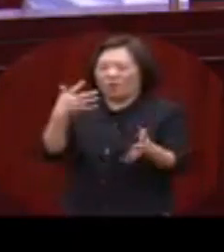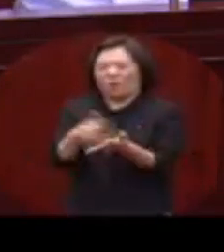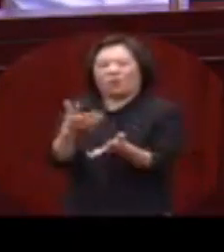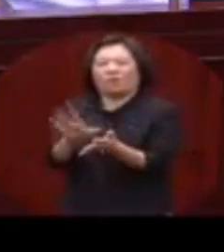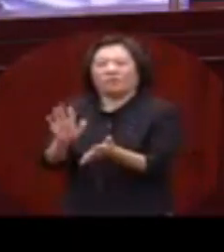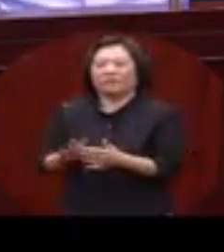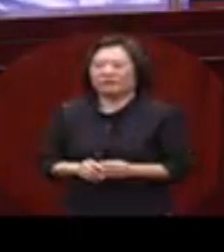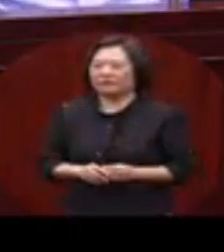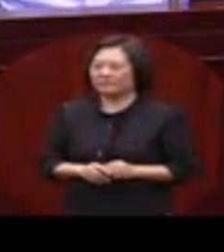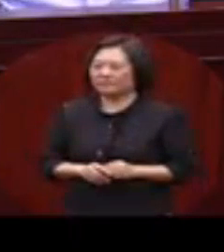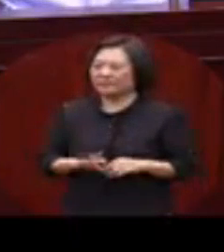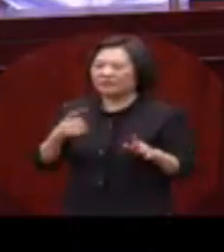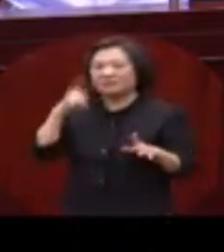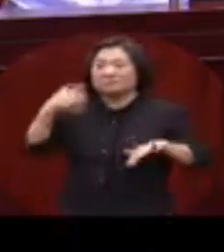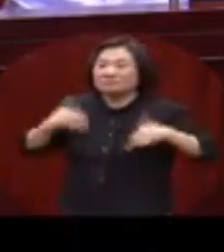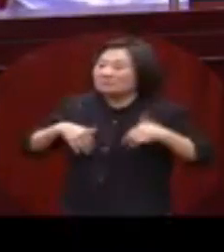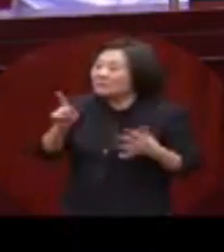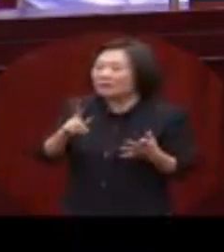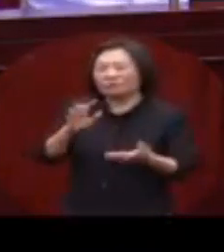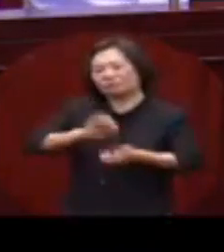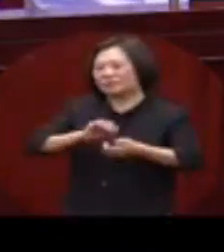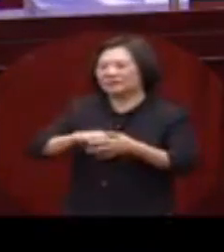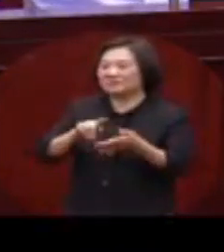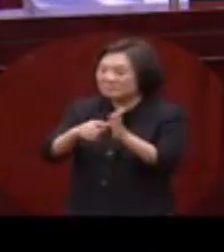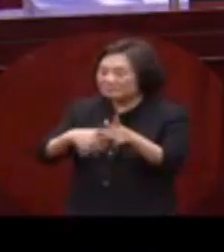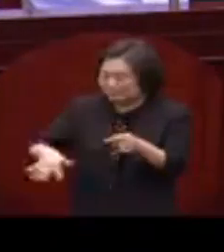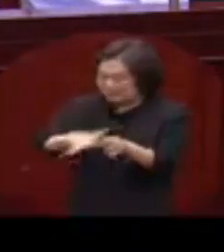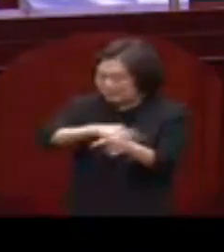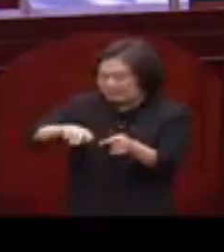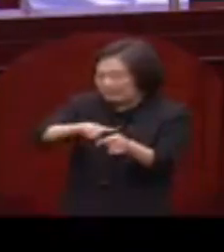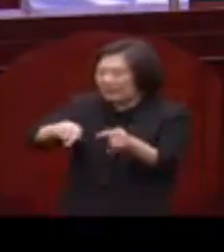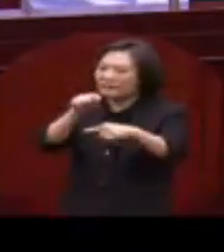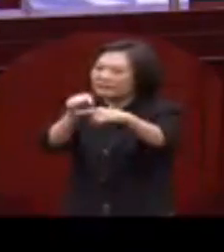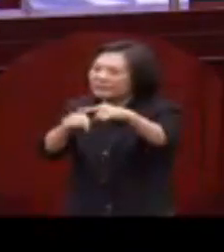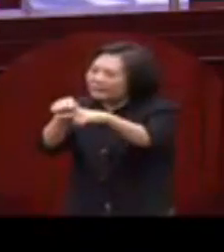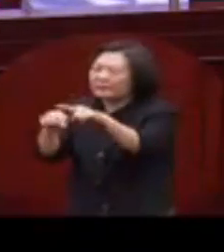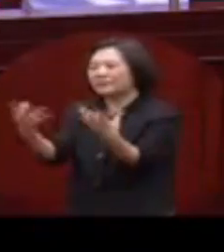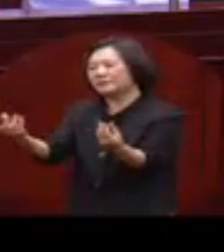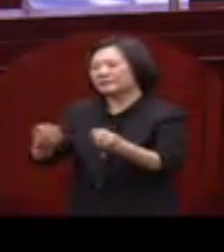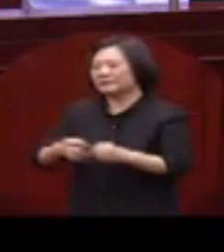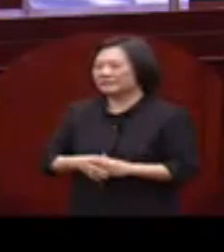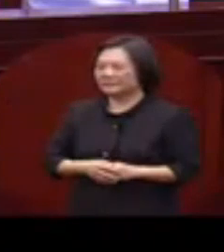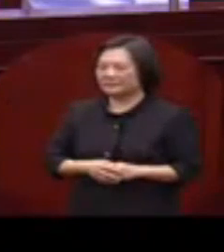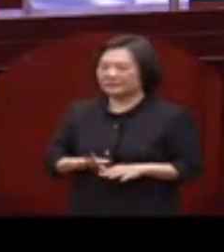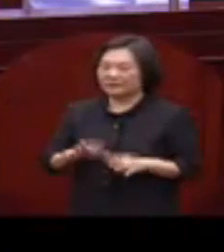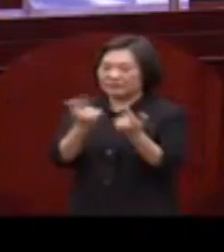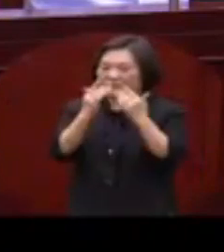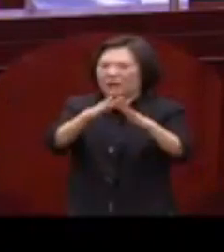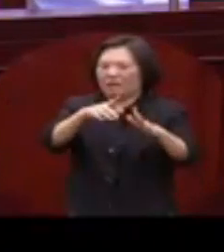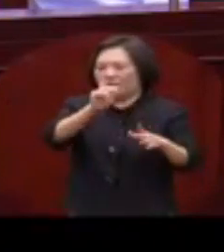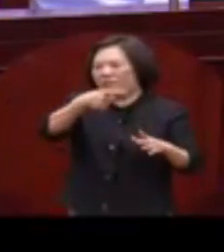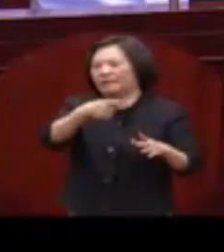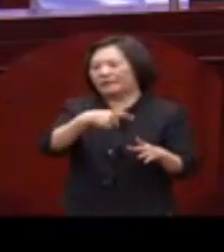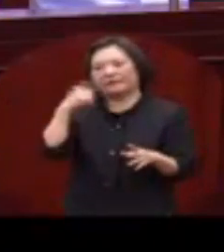讲哦，这也不应该值得高兴，这表示说台湾整个经济的发展在过去几年不是很好，所以反而台北市的占比变高